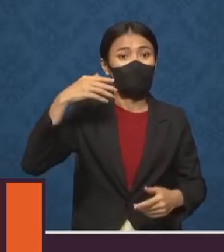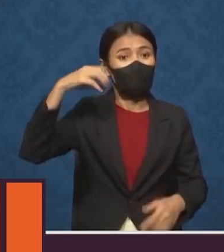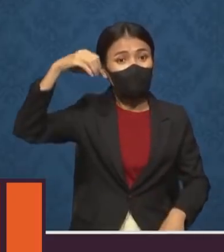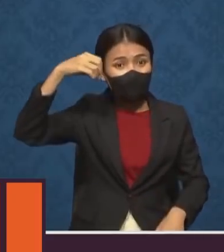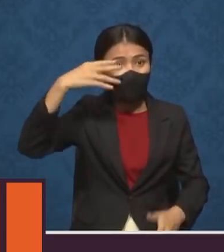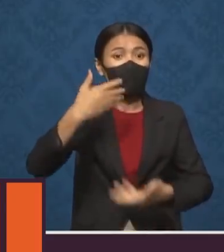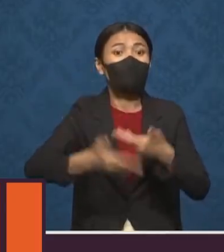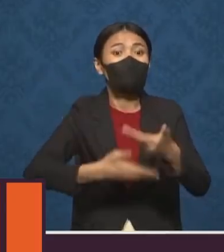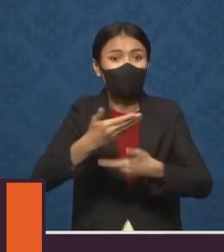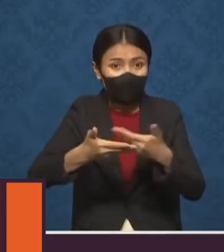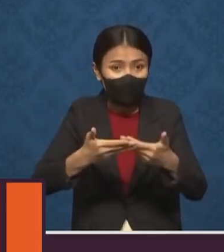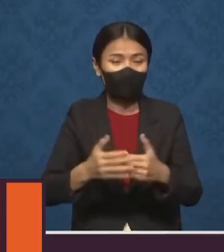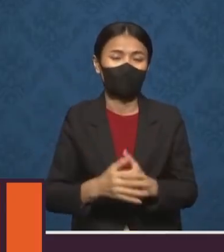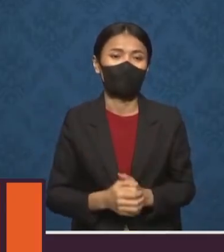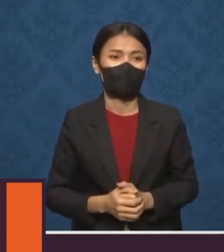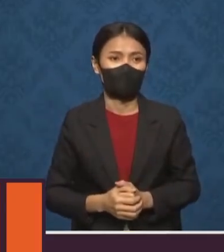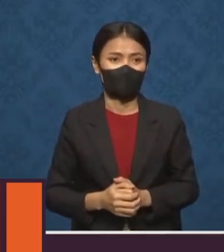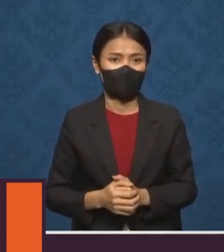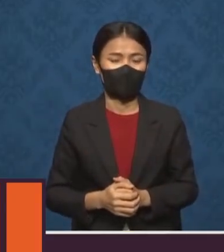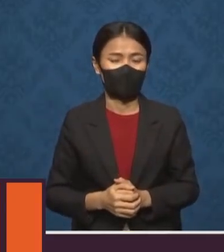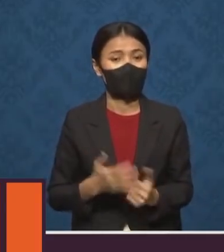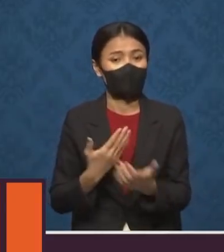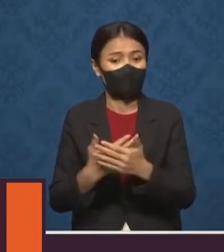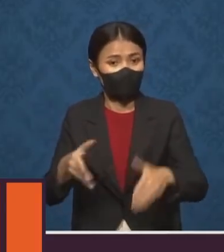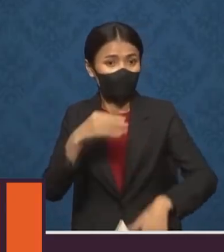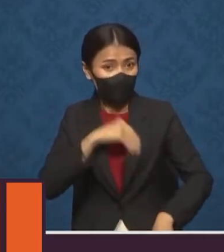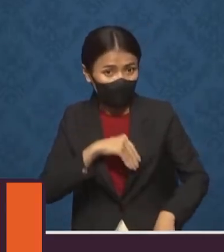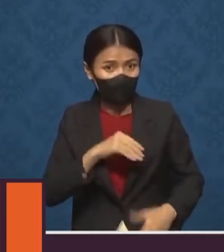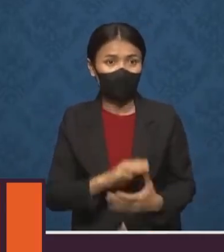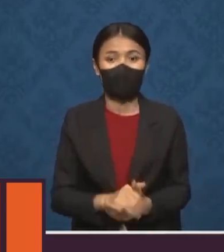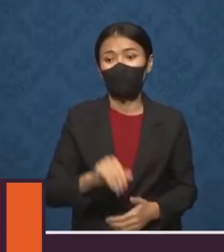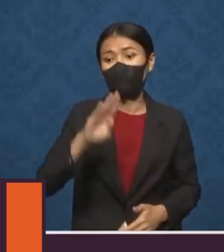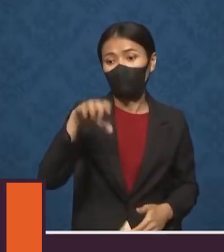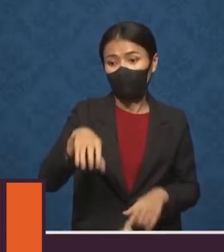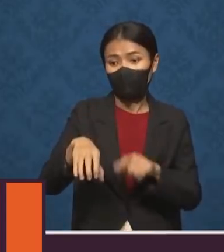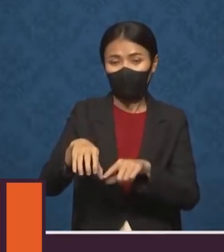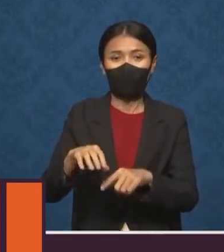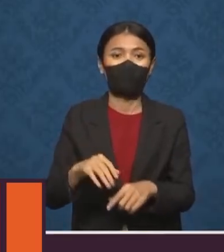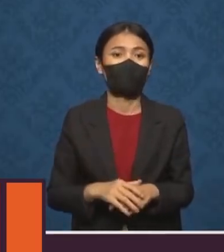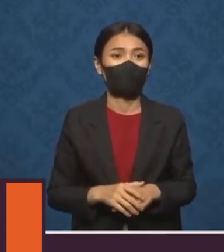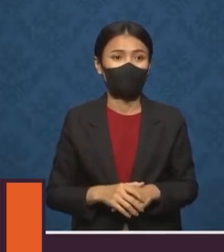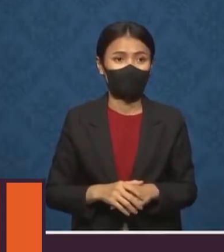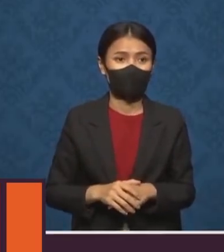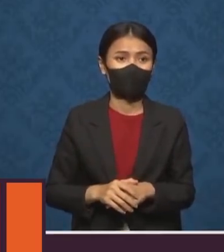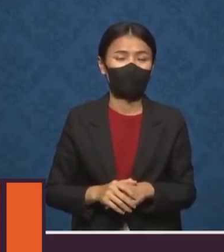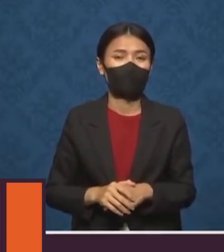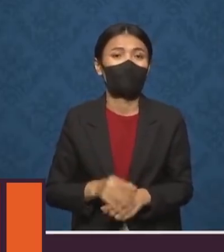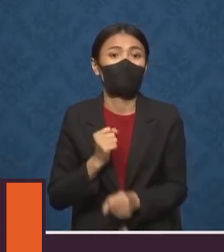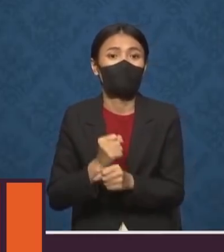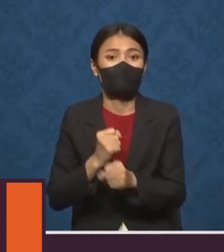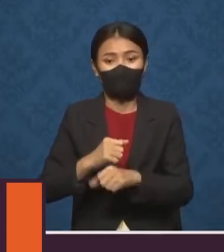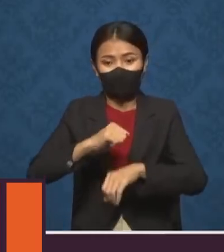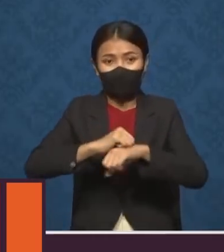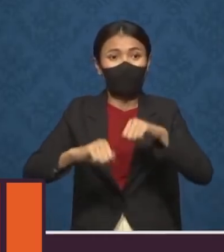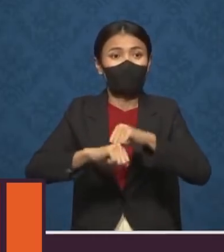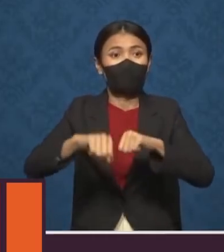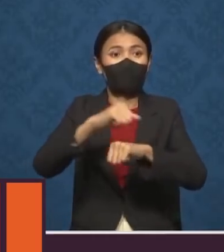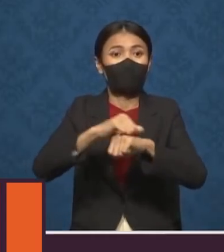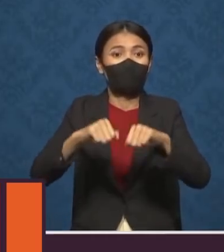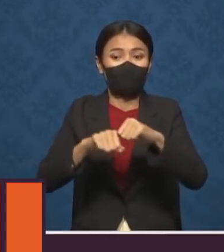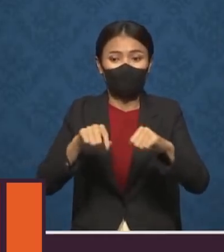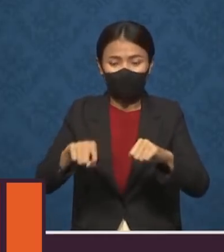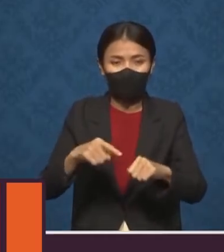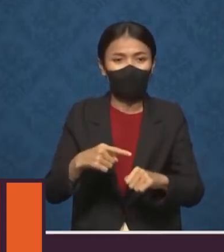เรายังได้เห็นกลุ่มในชุนเข้าบางกลุ่มได้รับงานรับเหมาจากการก่อสร้างโครงการขนาดใหญ่ในเขตเศรษฐกิจพิเศษ